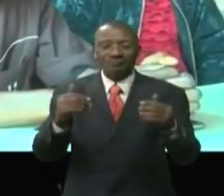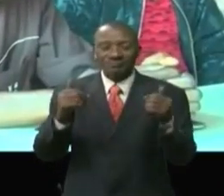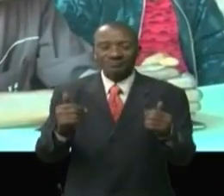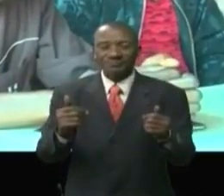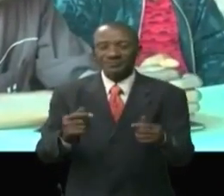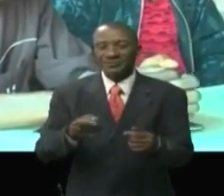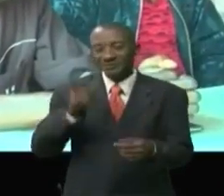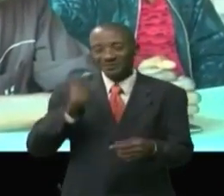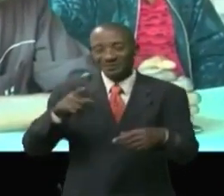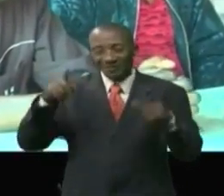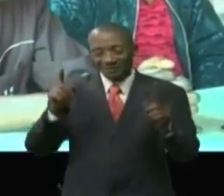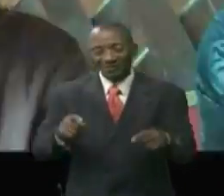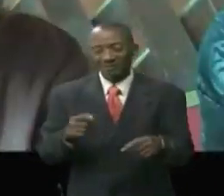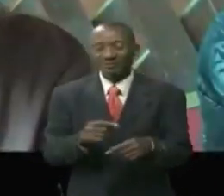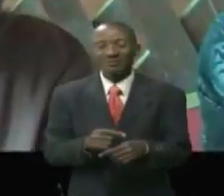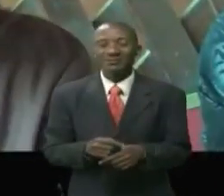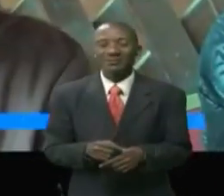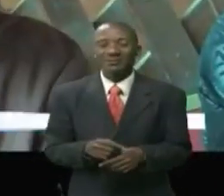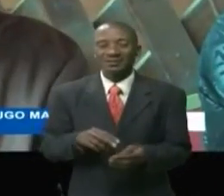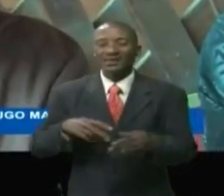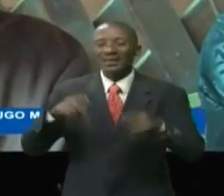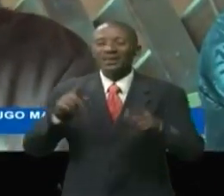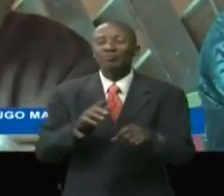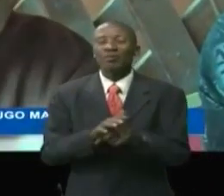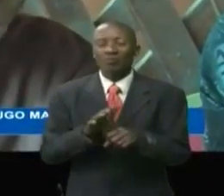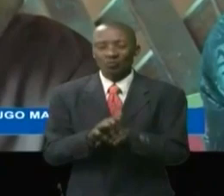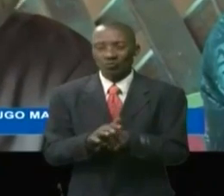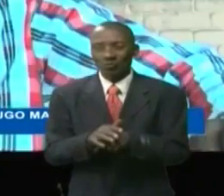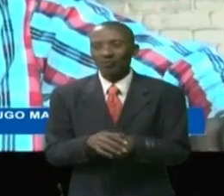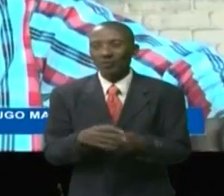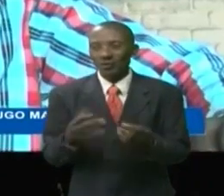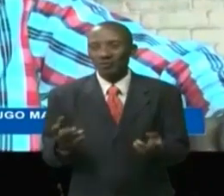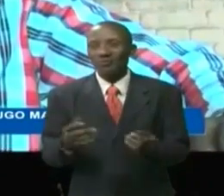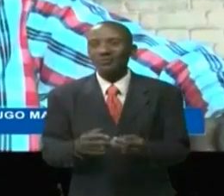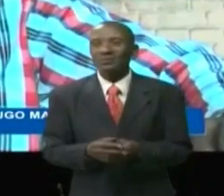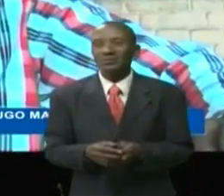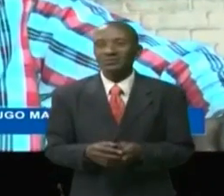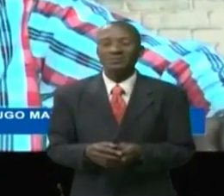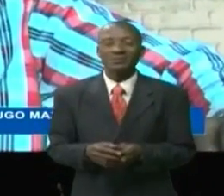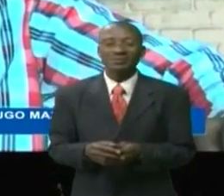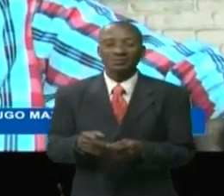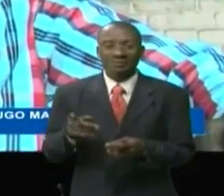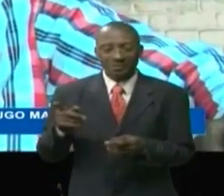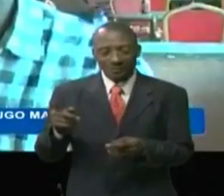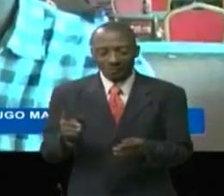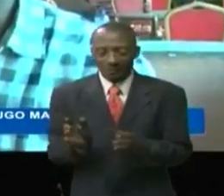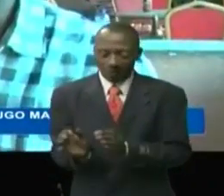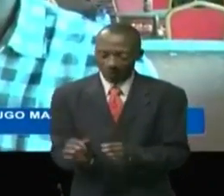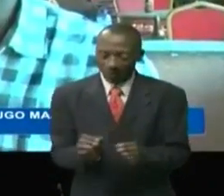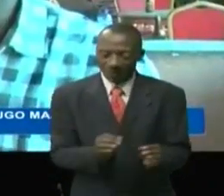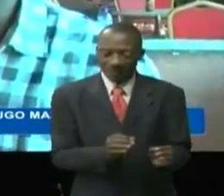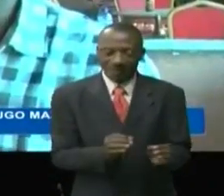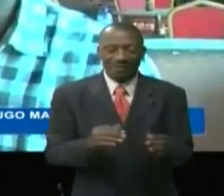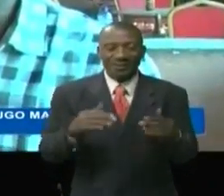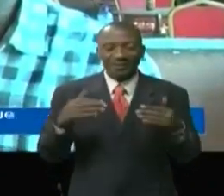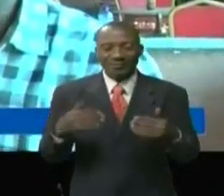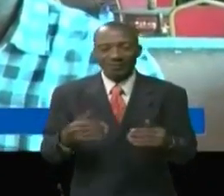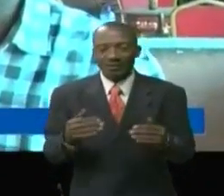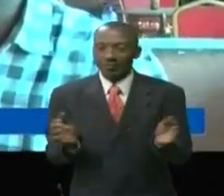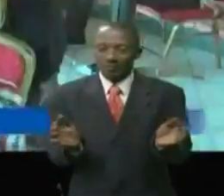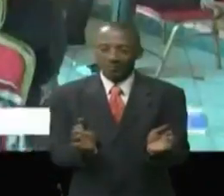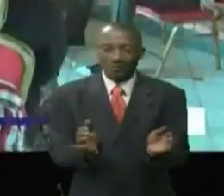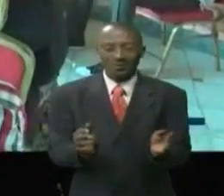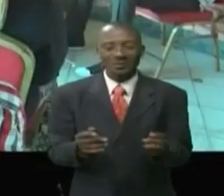l'éducation notamment avec la construction de quelques centres de santé et école qui reçoivent à moindre frais la